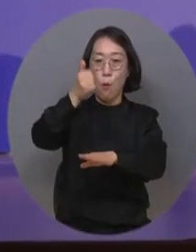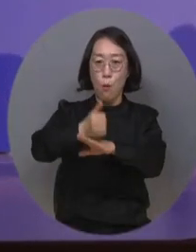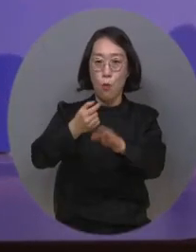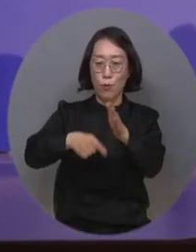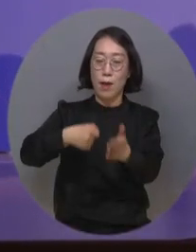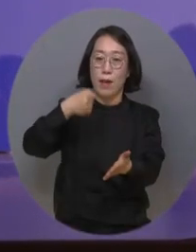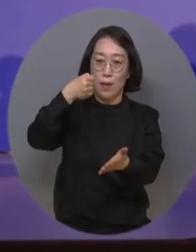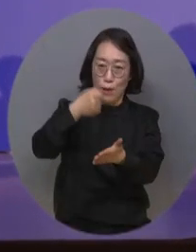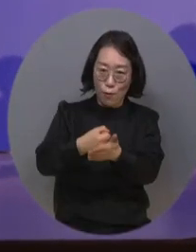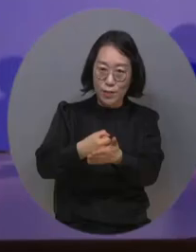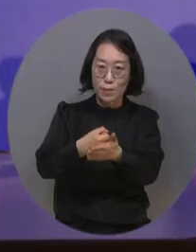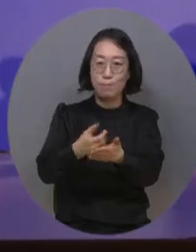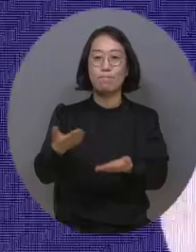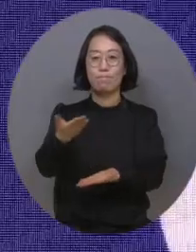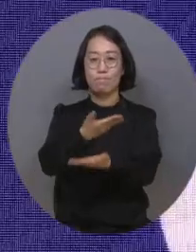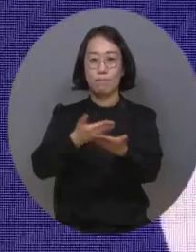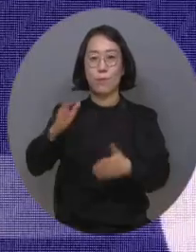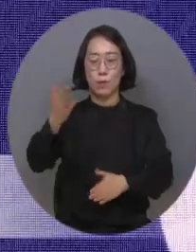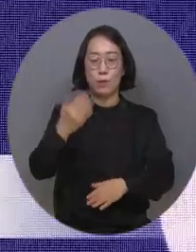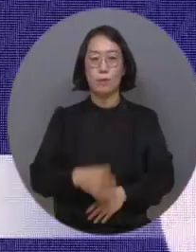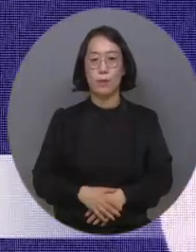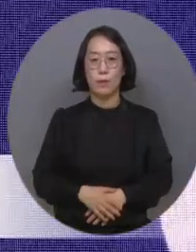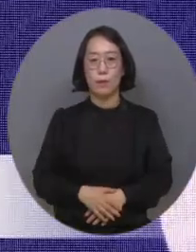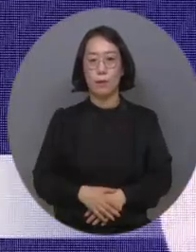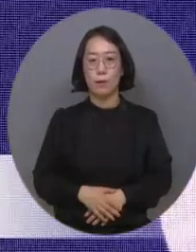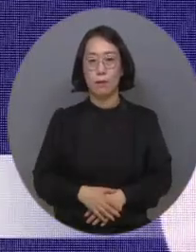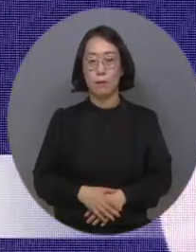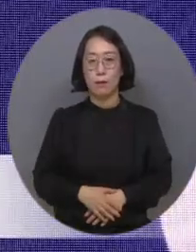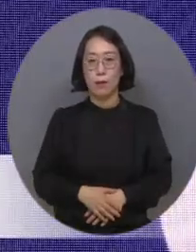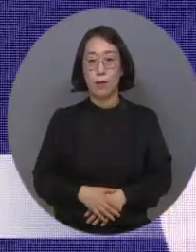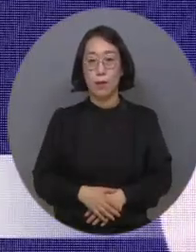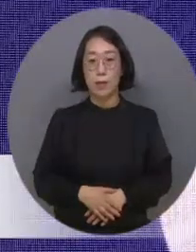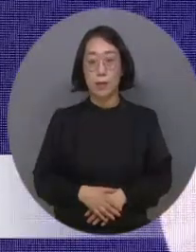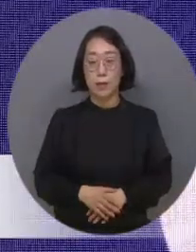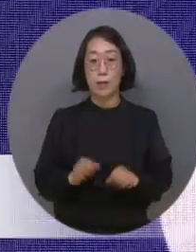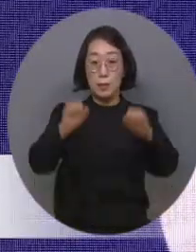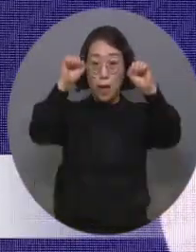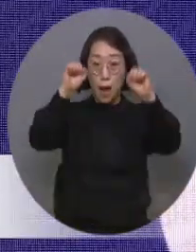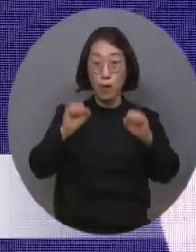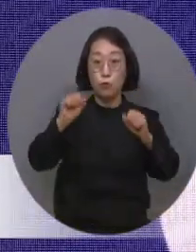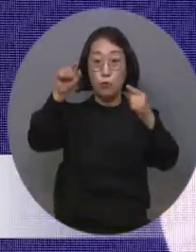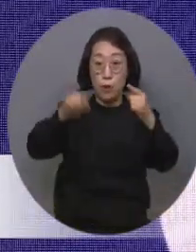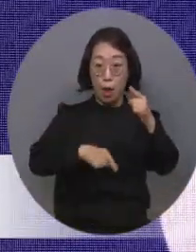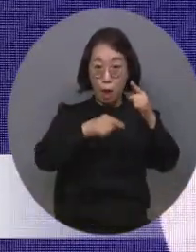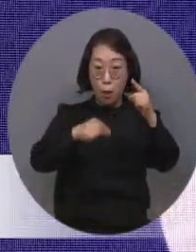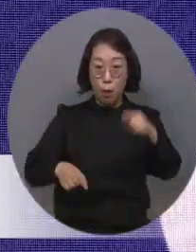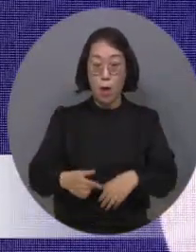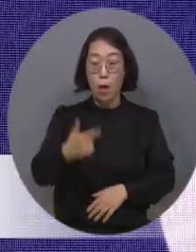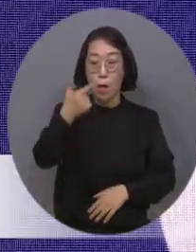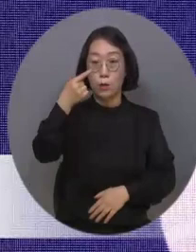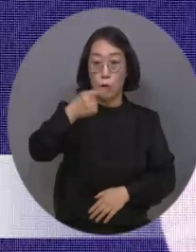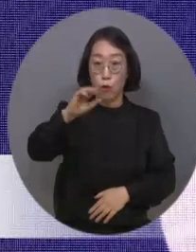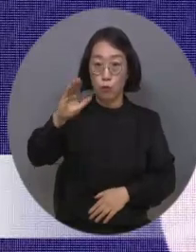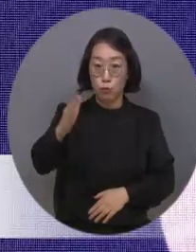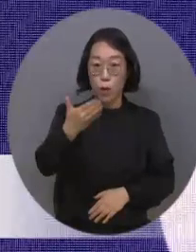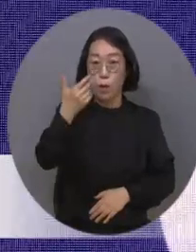다짐하는 시간을 가졌습니다 전라남도 체육대회는 1962년부터